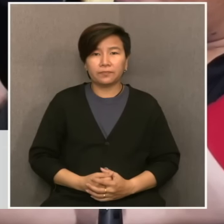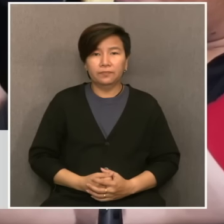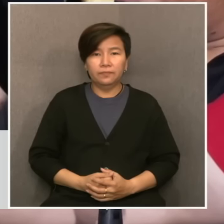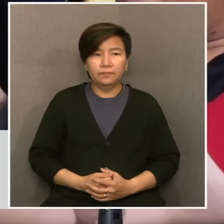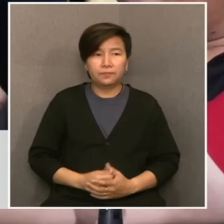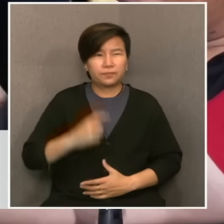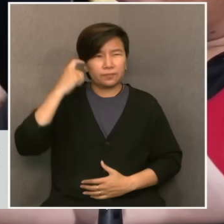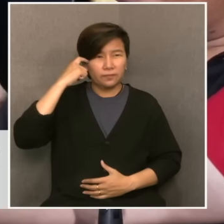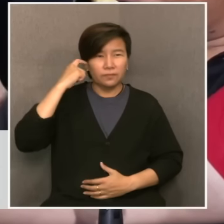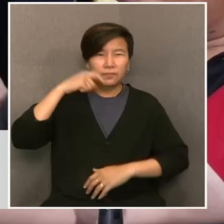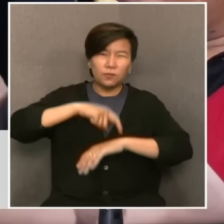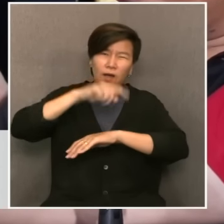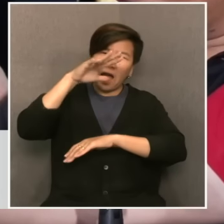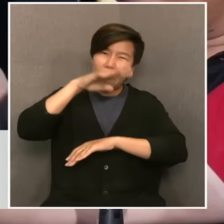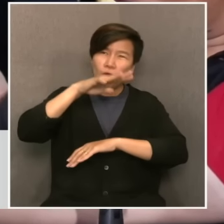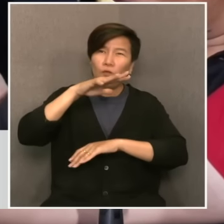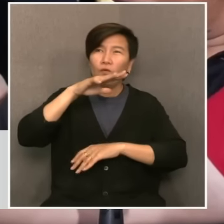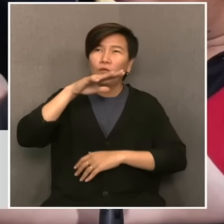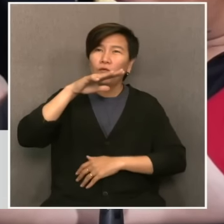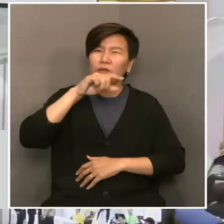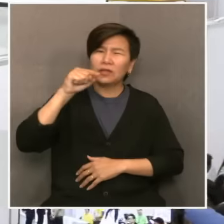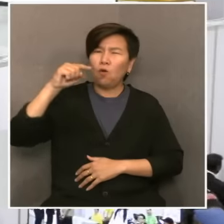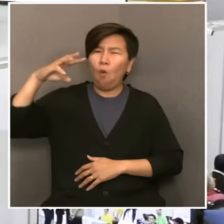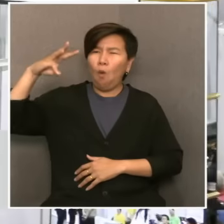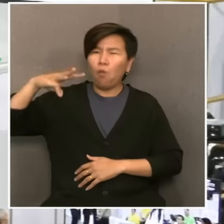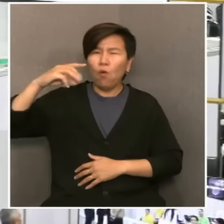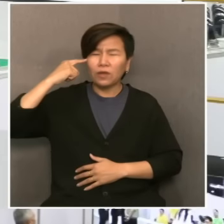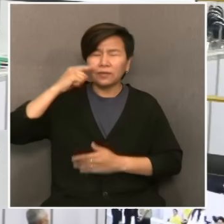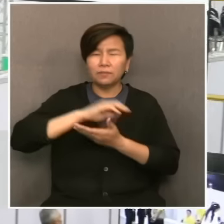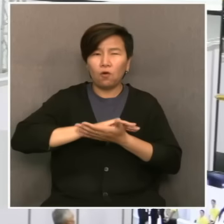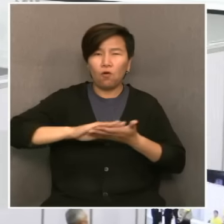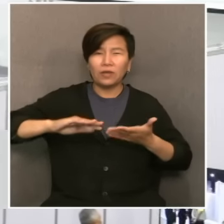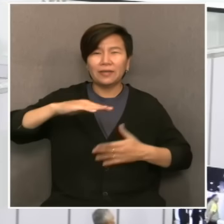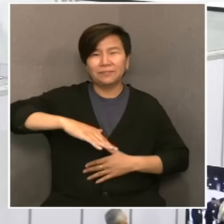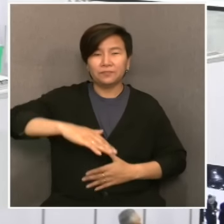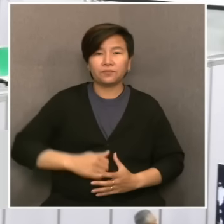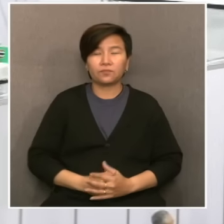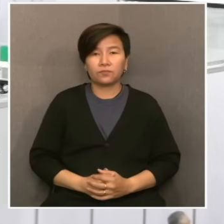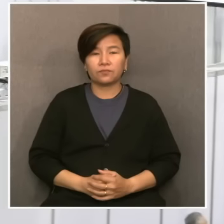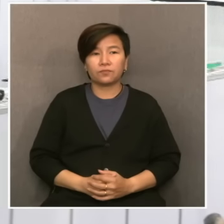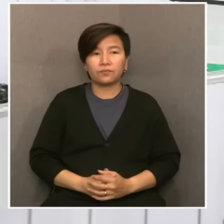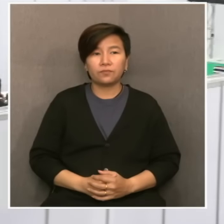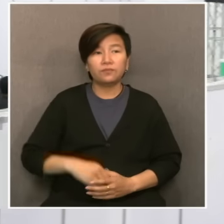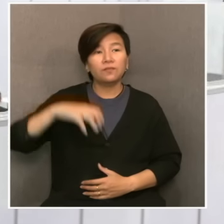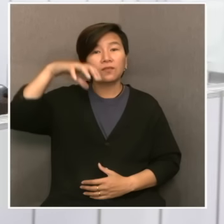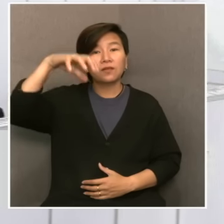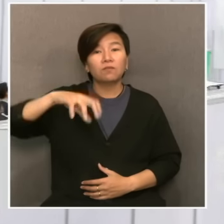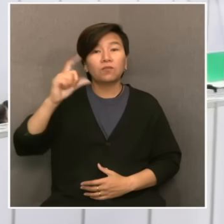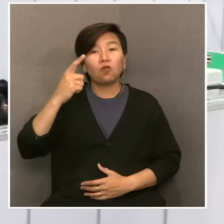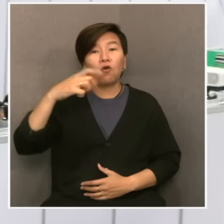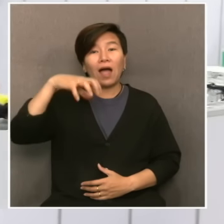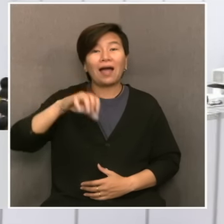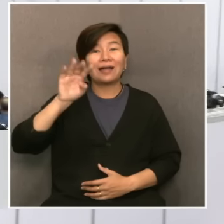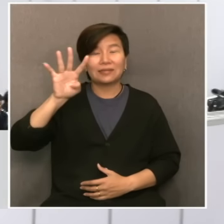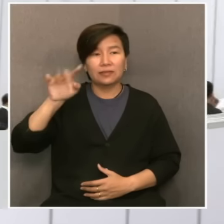า5โมง5โมงครึ่ง6โมงน่าจะแล้วเสร็จครับ สำหรับภายในอาคาร Impact Forum อาคาร4ซึ่งเป็นสถานที่เลือกส